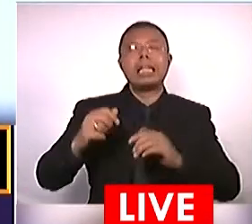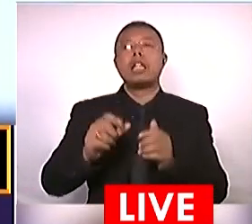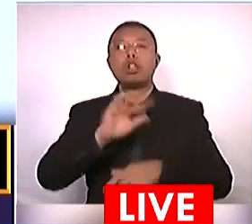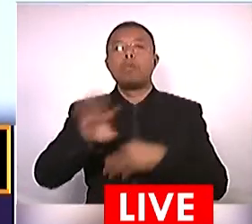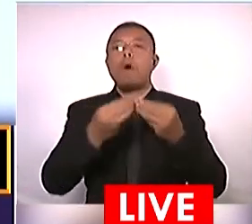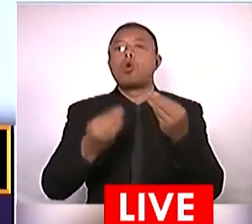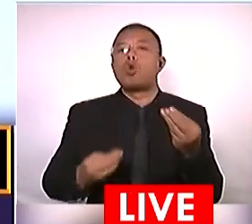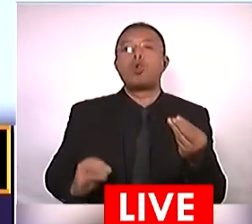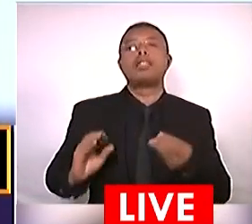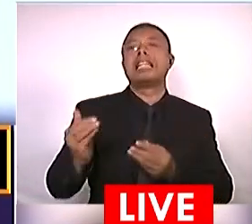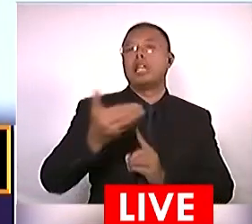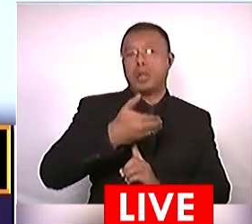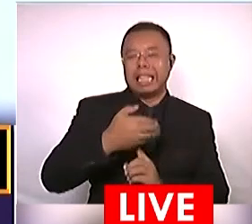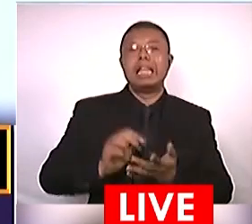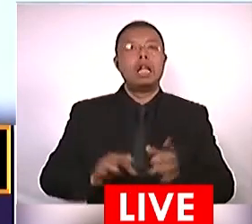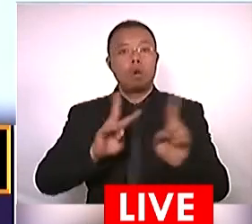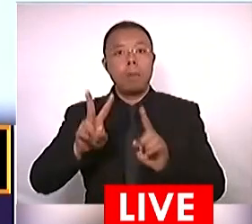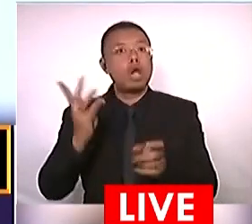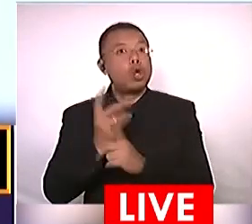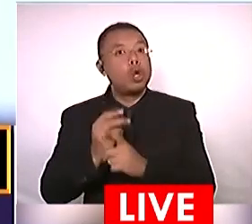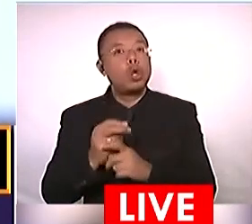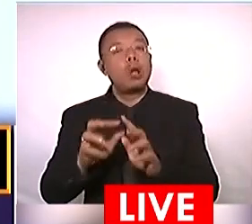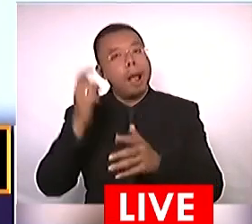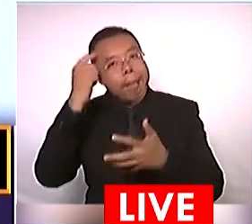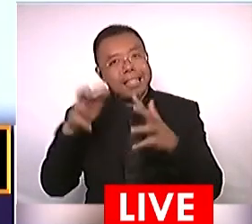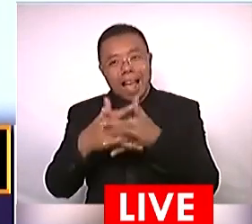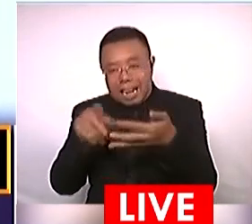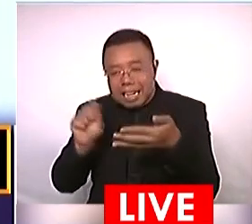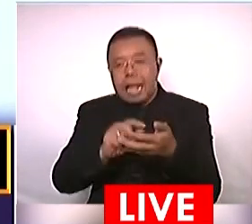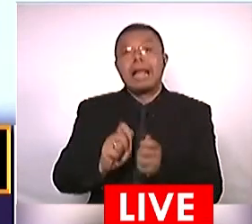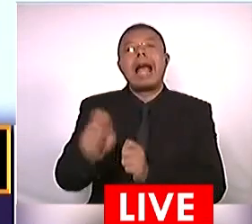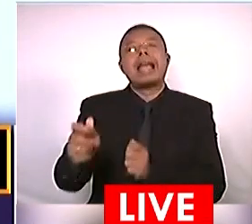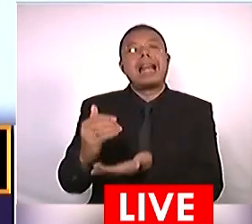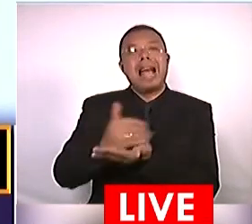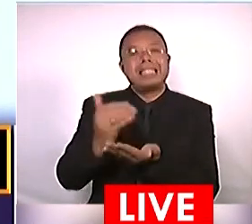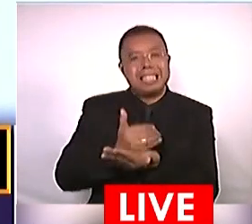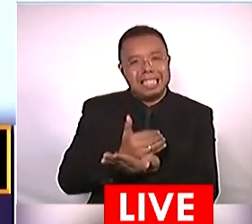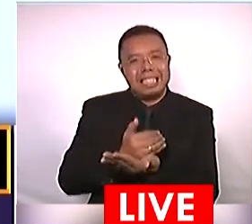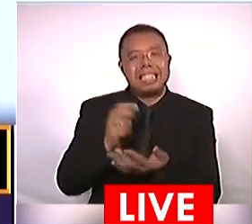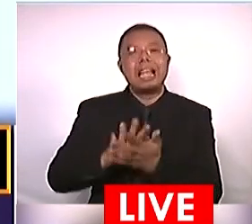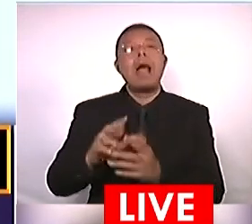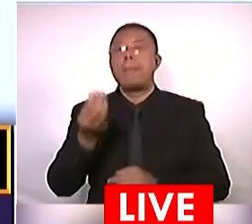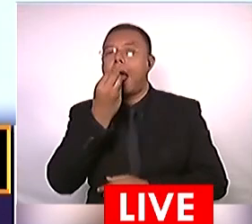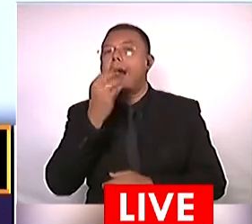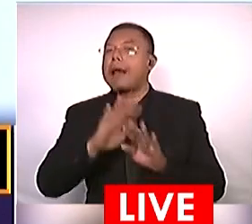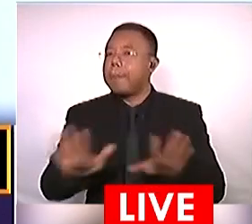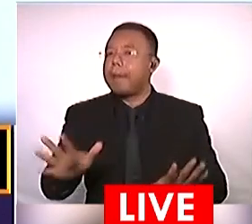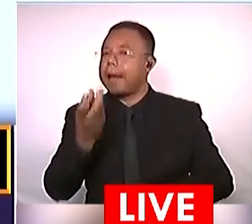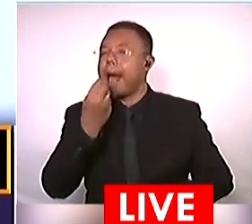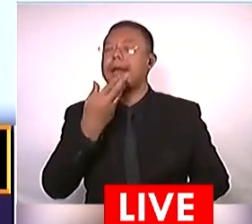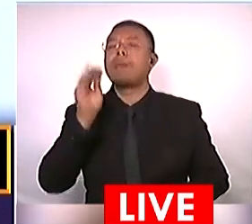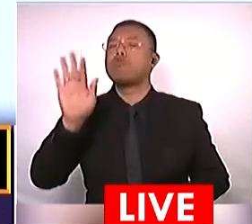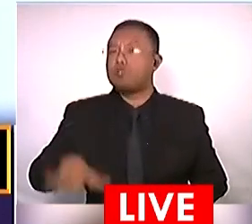terlindungi 12 guru ngaji dan guru agama lain digaji pasokan pangan aman harga enak di